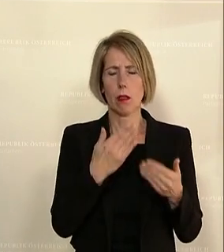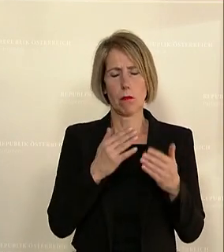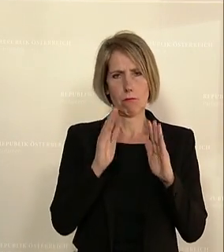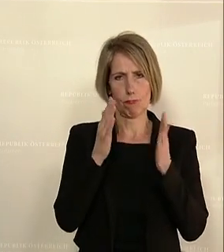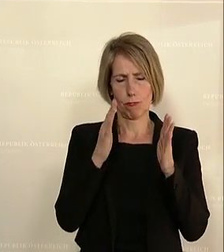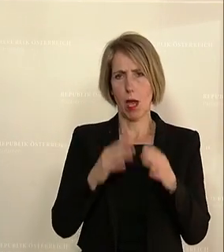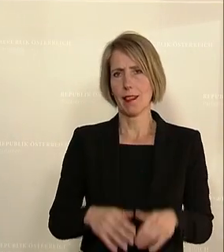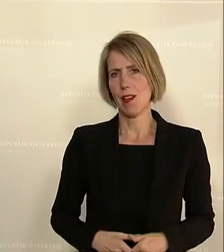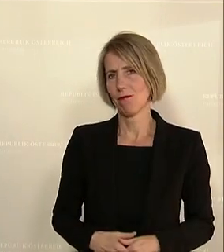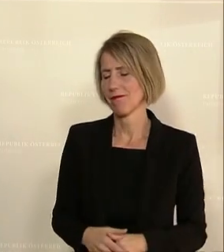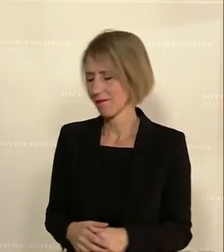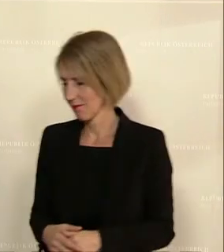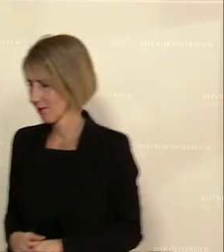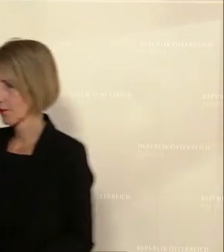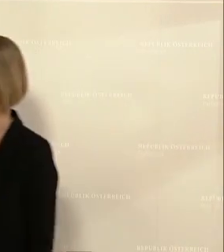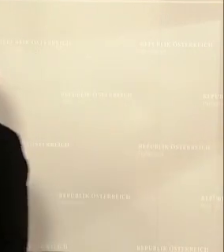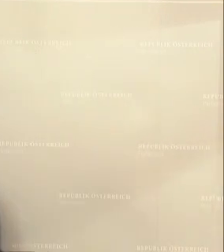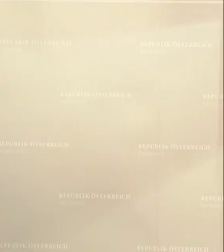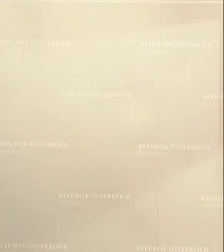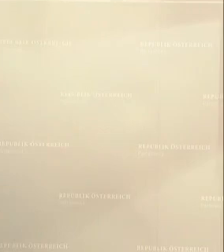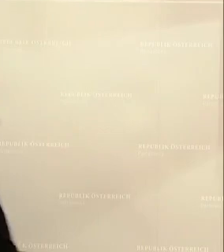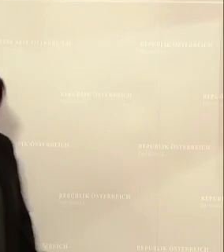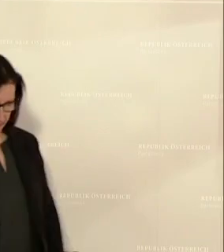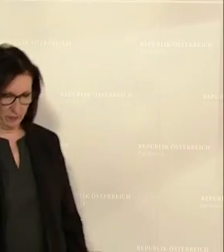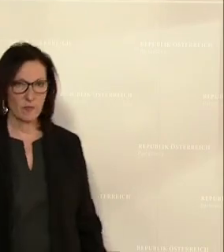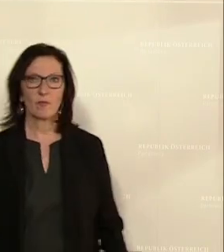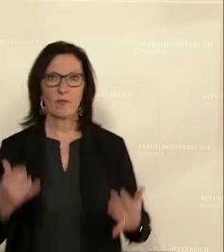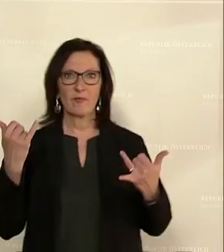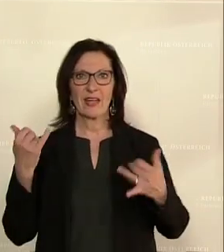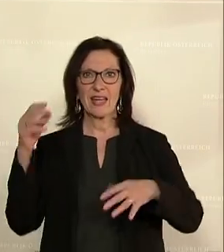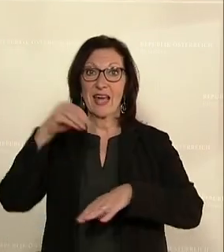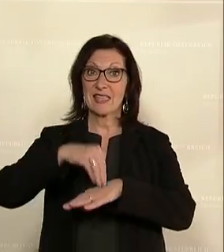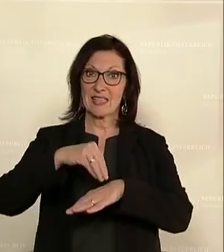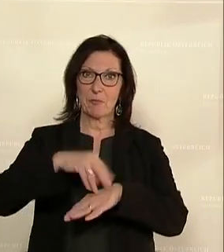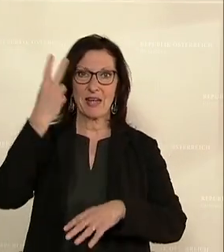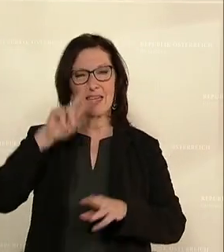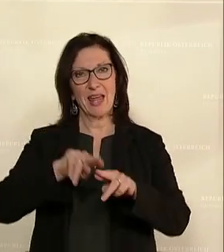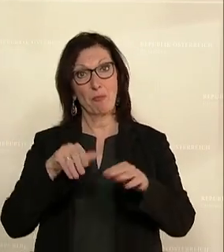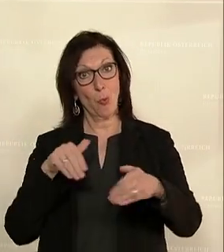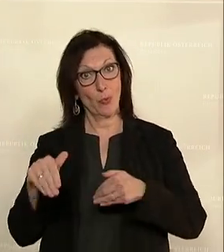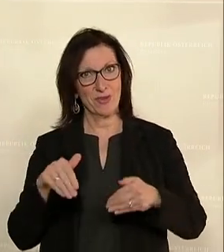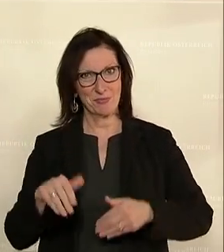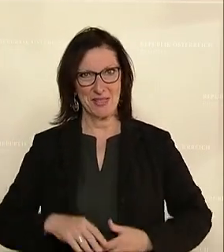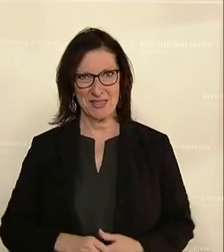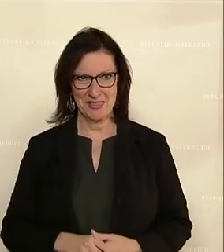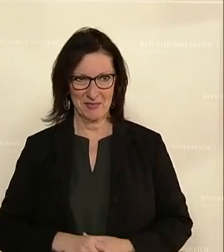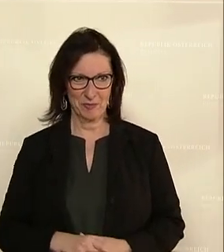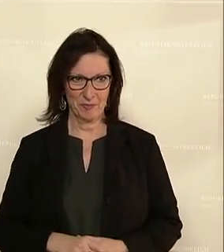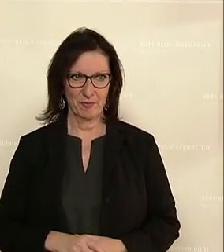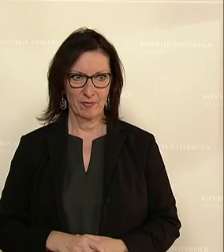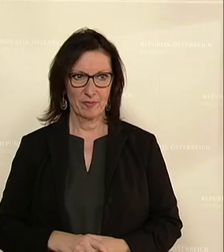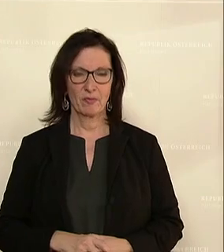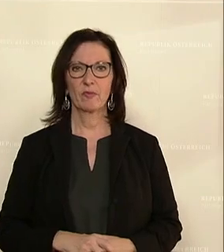Helmut Brandstätter von den NEOS kritisiert Österreichs Veto beim Schengen-Beitritt von Rumänien und Bulgarien und er übt Kritik daran, dass man